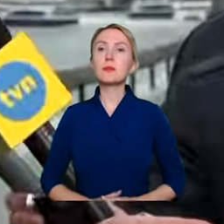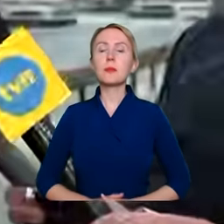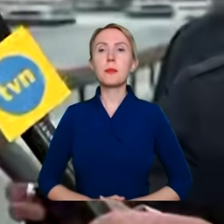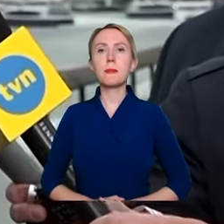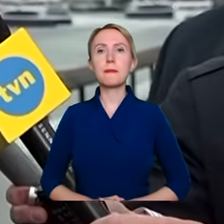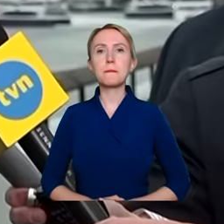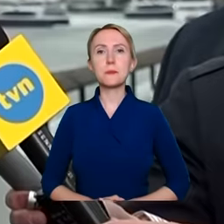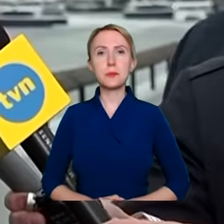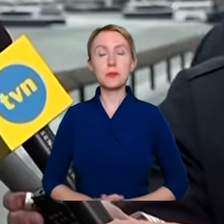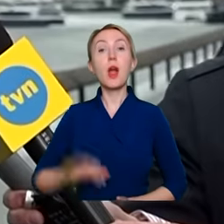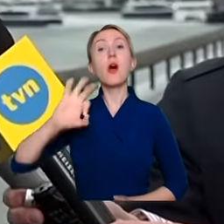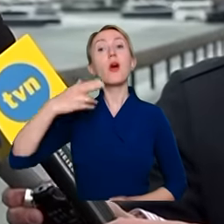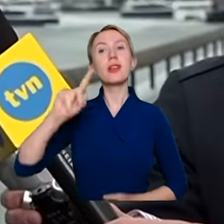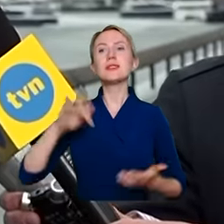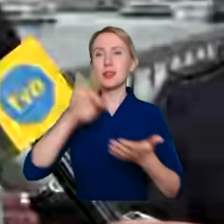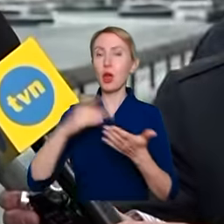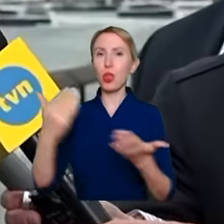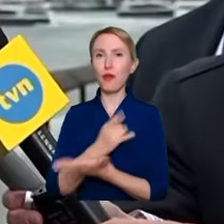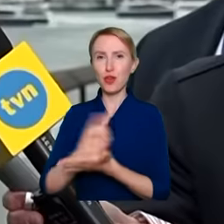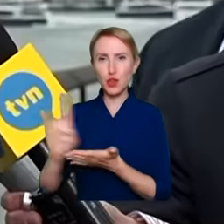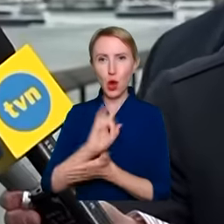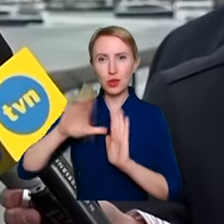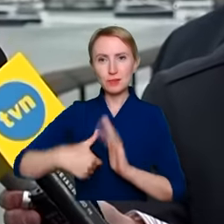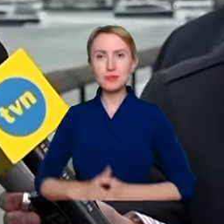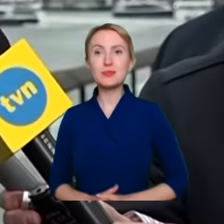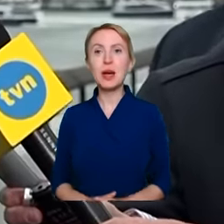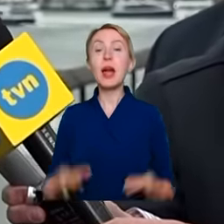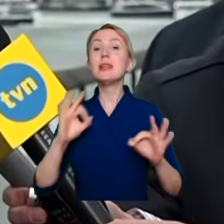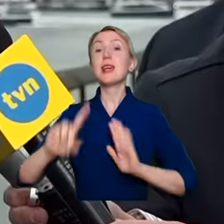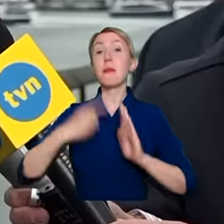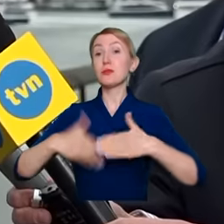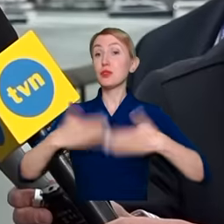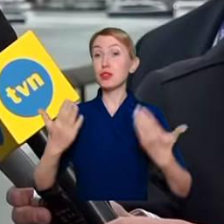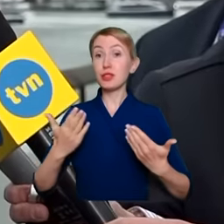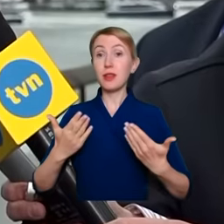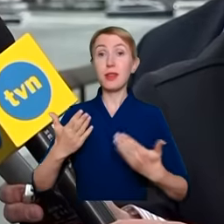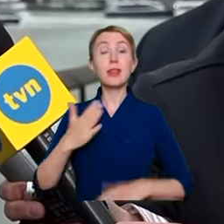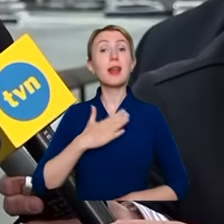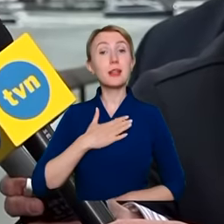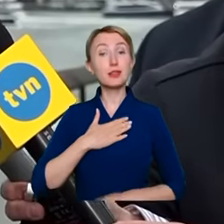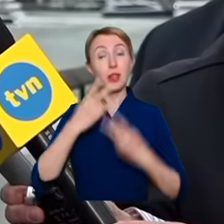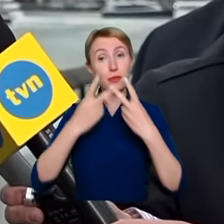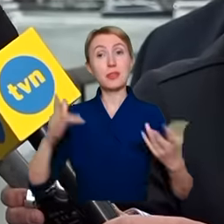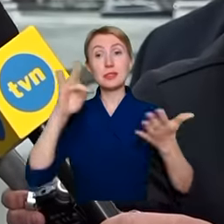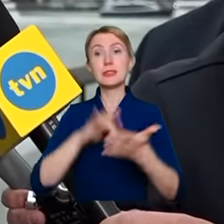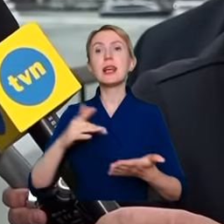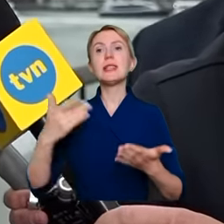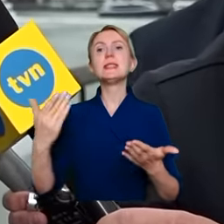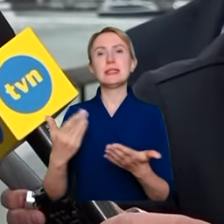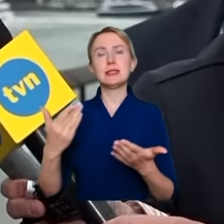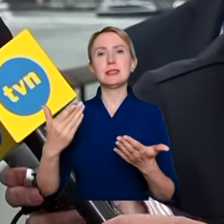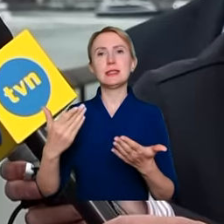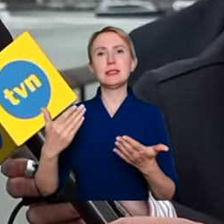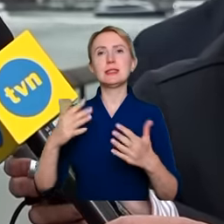Zjednoczonych w Nowym Jorku. Dzisiaj pierwszy dzień naszej wizyty w Stanach Zjednoczonych, ale